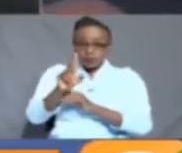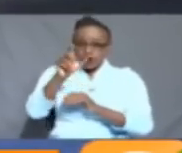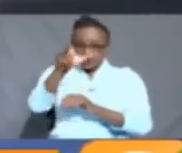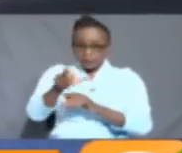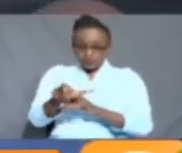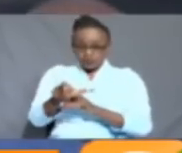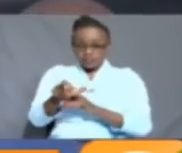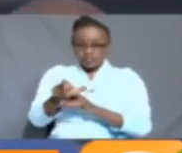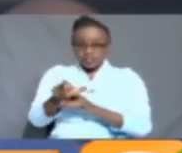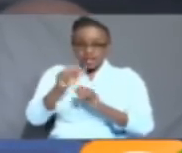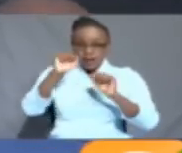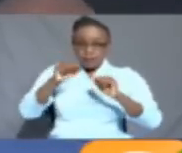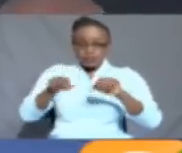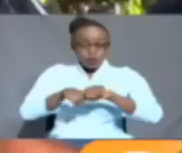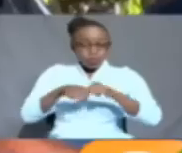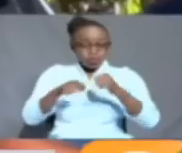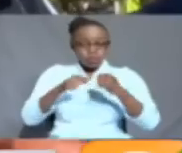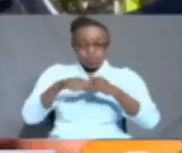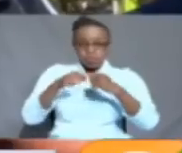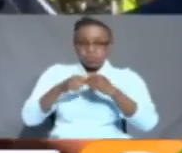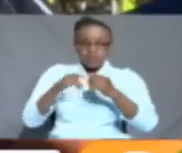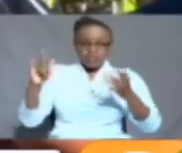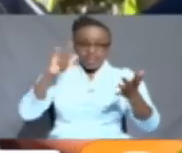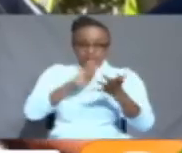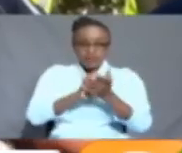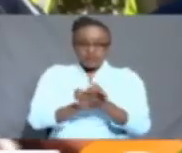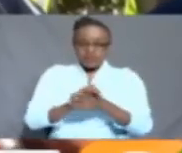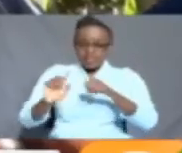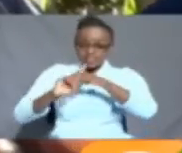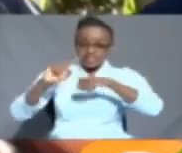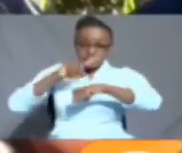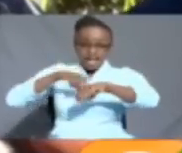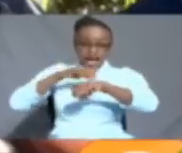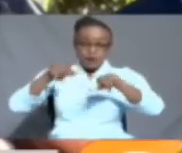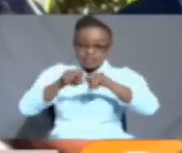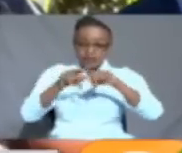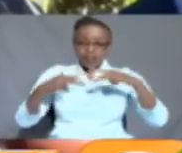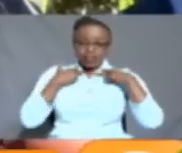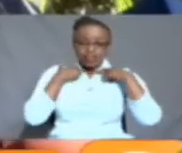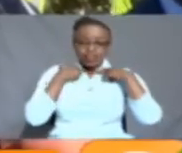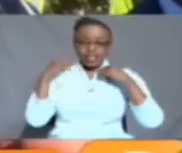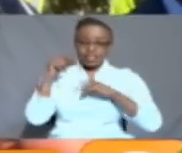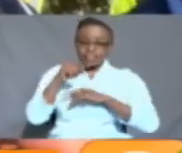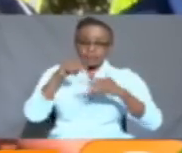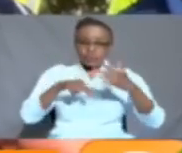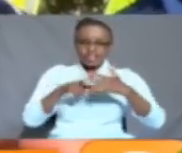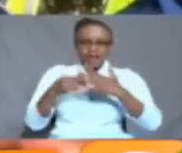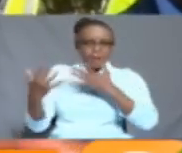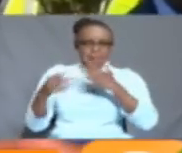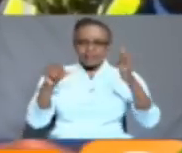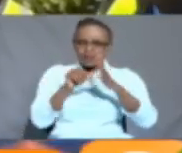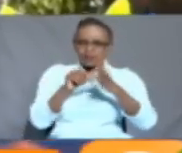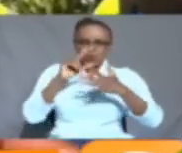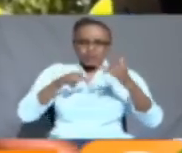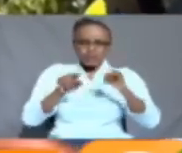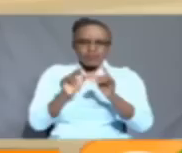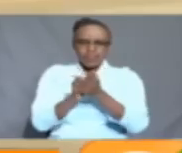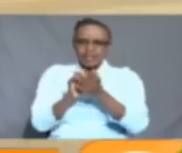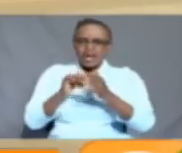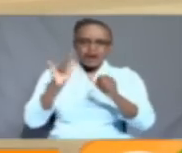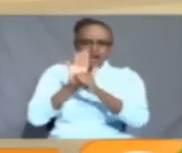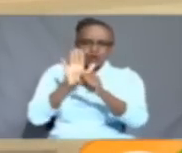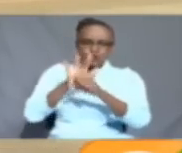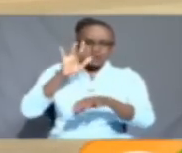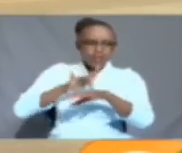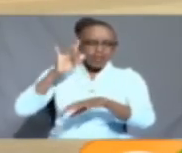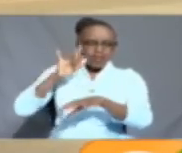One person can disrupt the airport. When you lose 6 hours in a hub like this is, it causes, what can I say, ripple effects. Viwanja